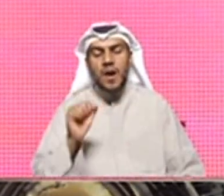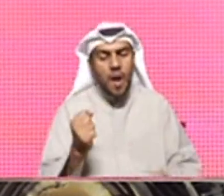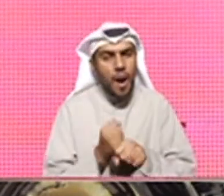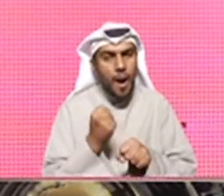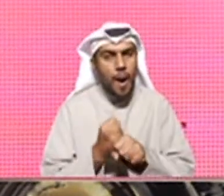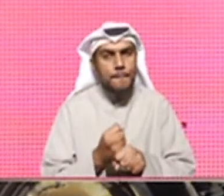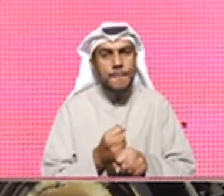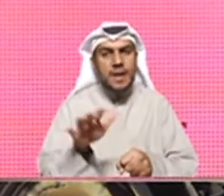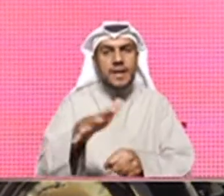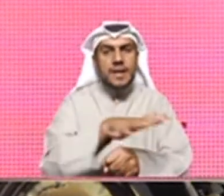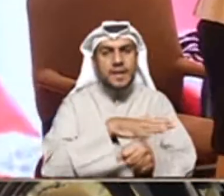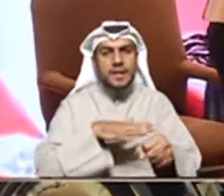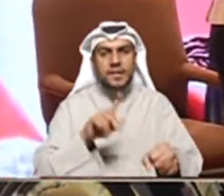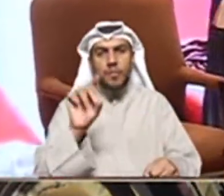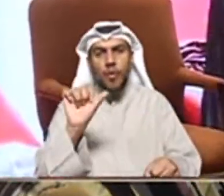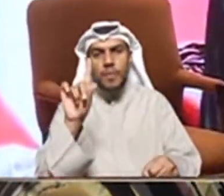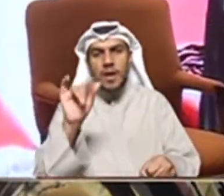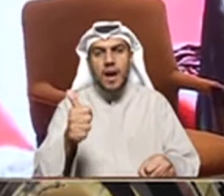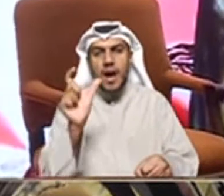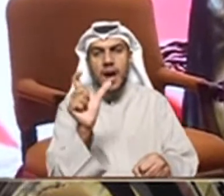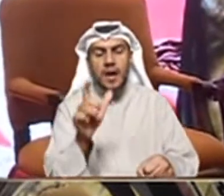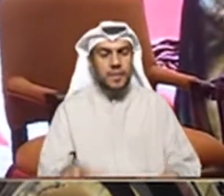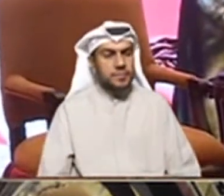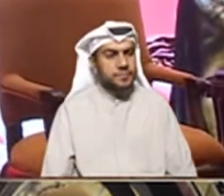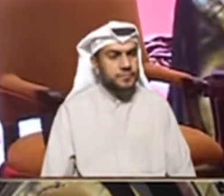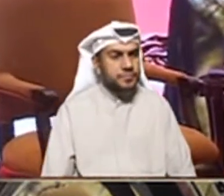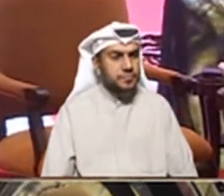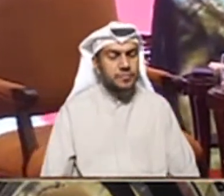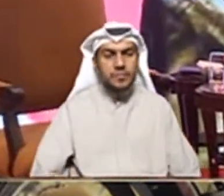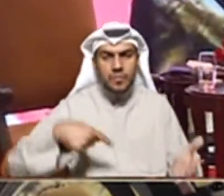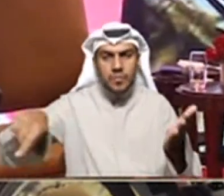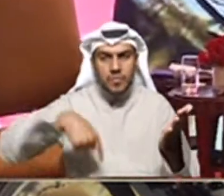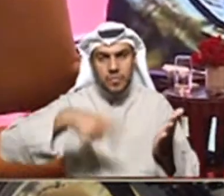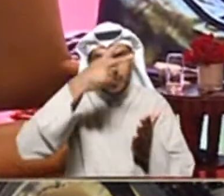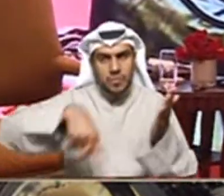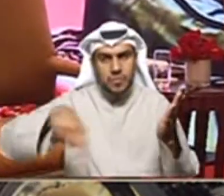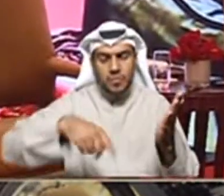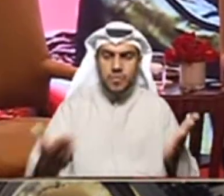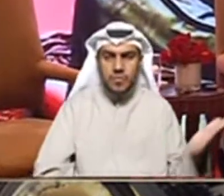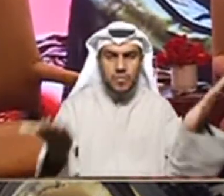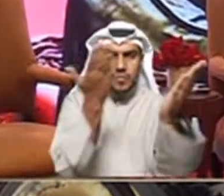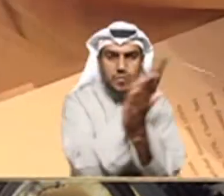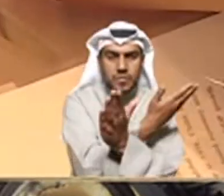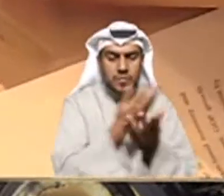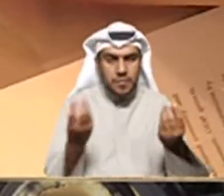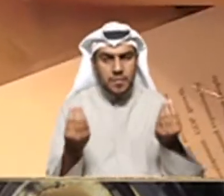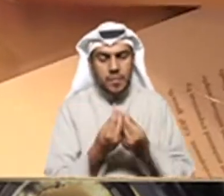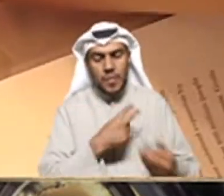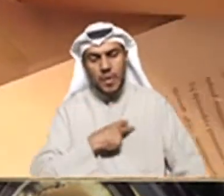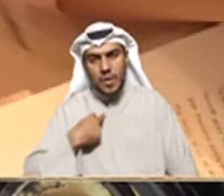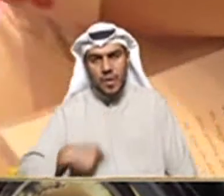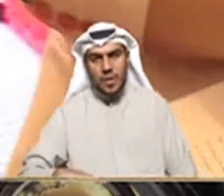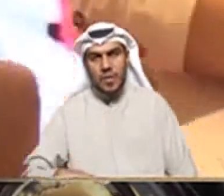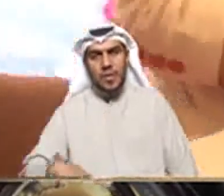وجزيرة بوبيان. كما شهد المنتدى التوقيع على اتفاقية تعاون بين المركز وسفارة دولة